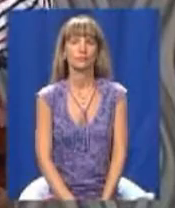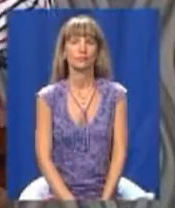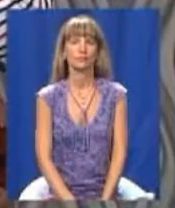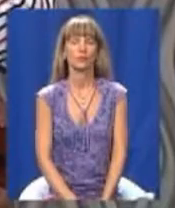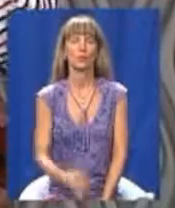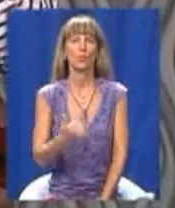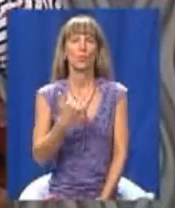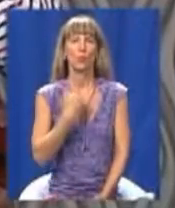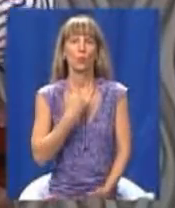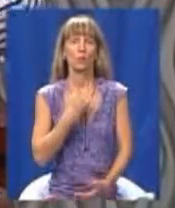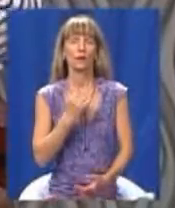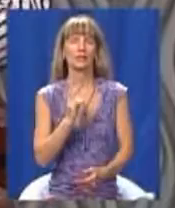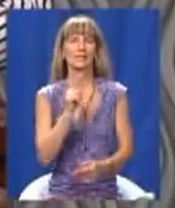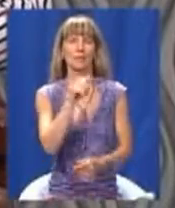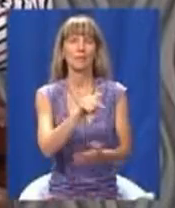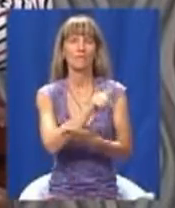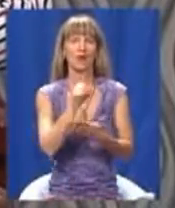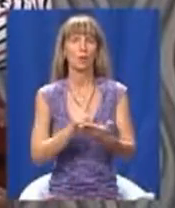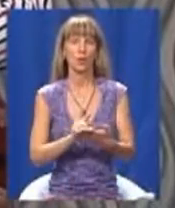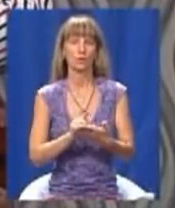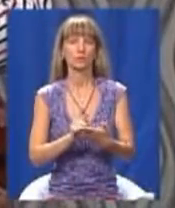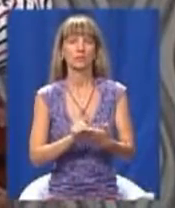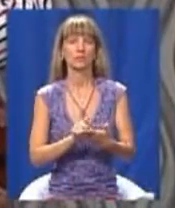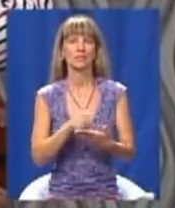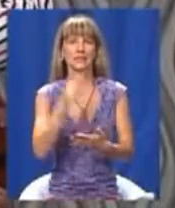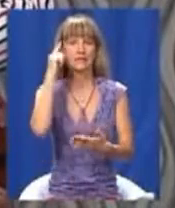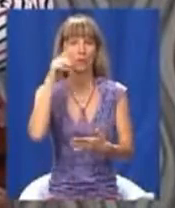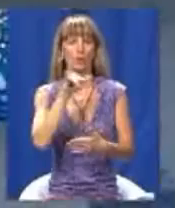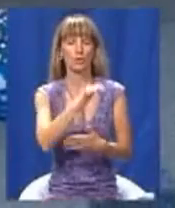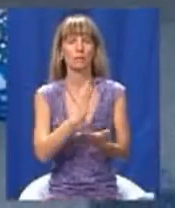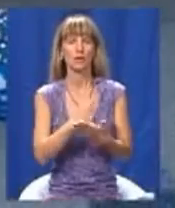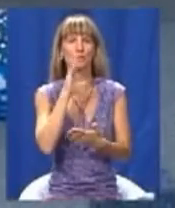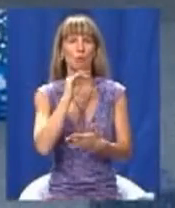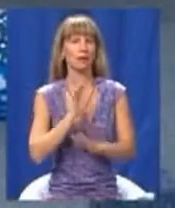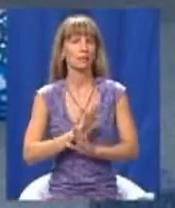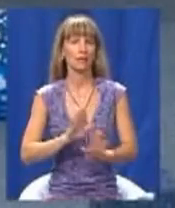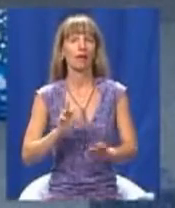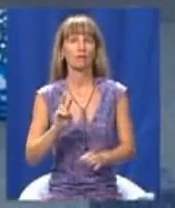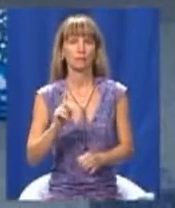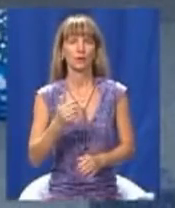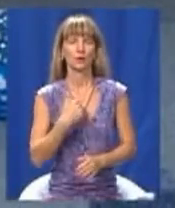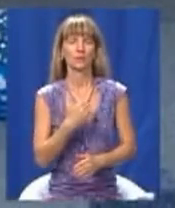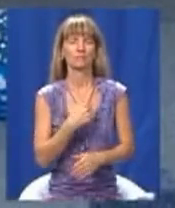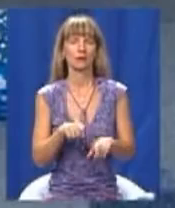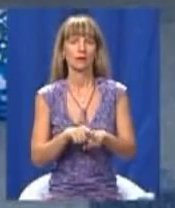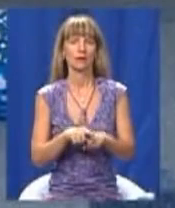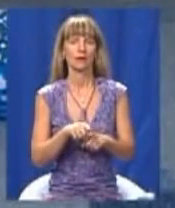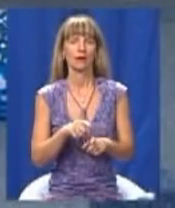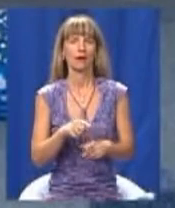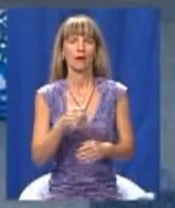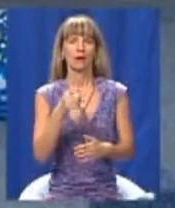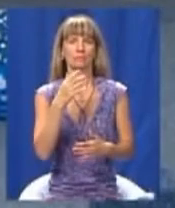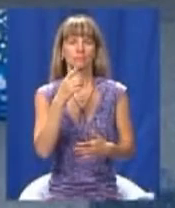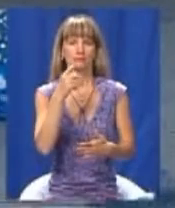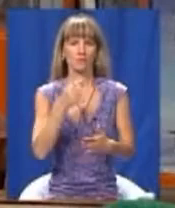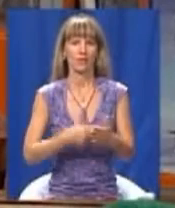І в мене до тебе таке серйозне запитання. Ти знаєш, а у тебе є собака? Ні. А хотів би собі песика такого відданого, знаєш, що